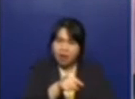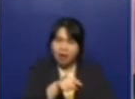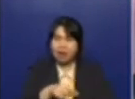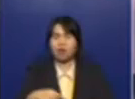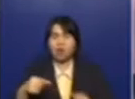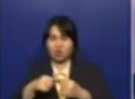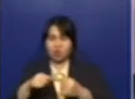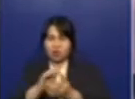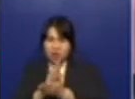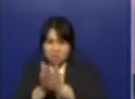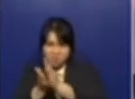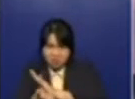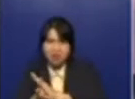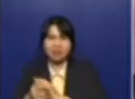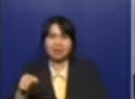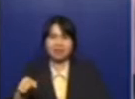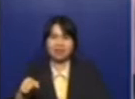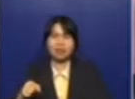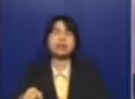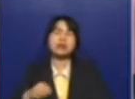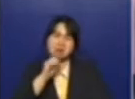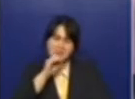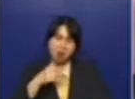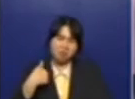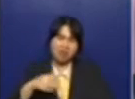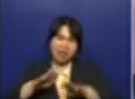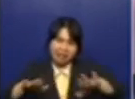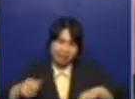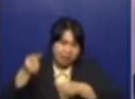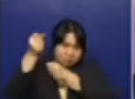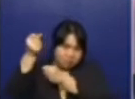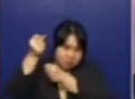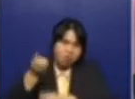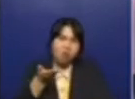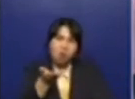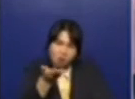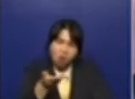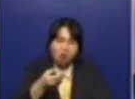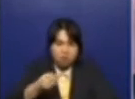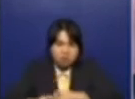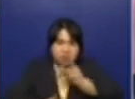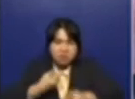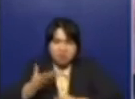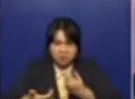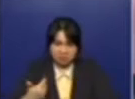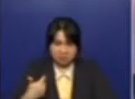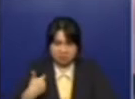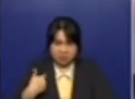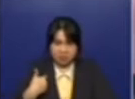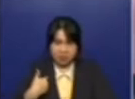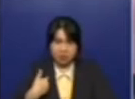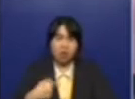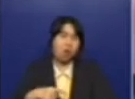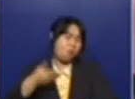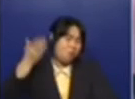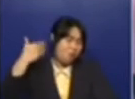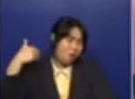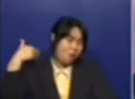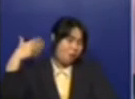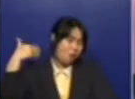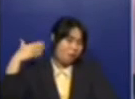การปฏิรูปก็ดีเขาจึงออกมาเรียกร้องแสดงความคิดเห็นระยะเวลาที่ผ่านมาจ